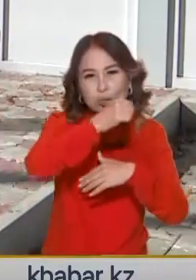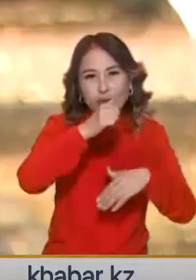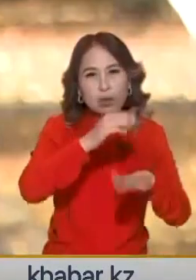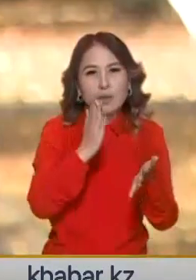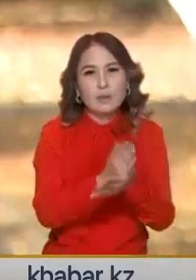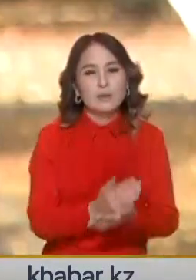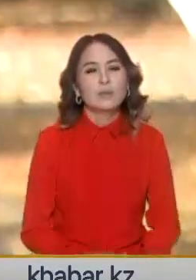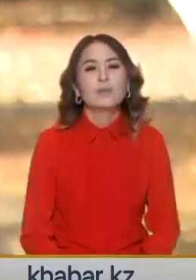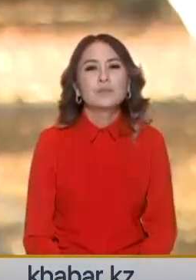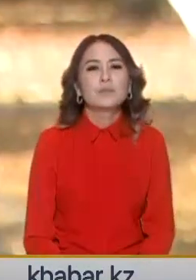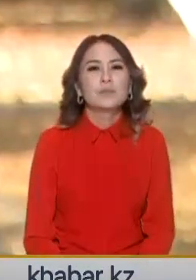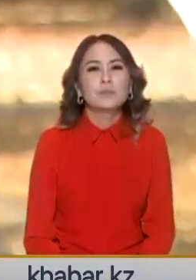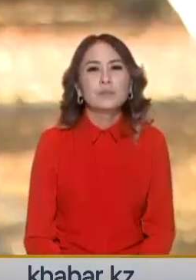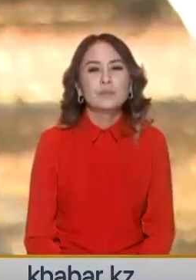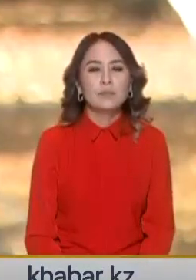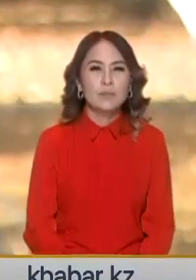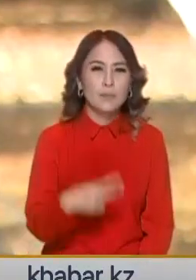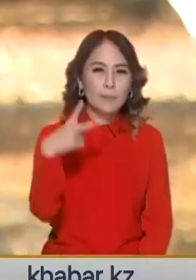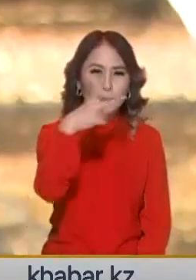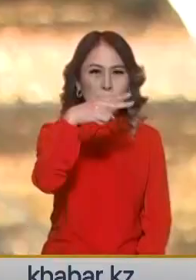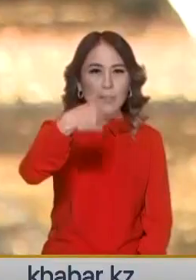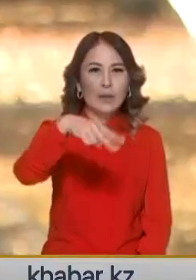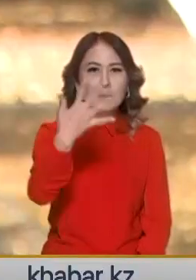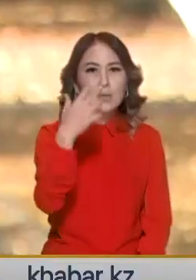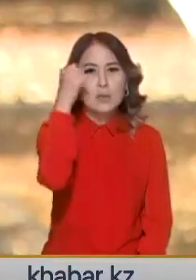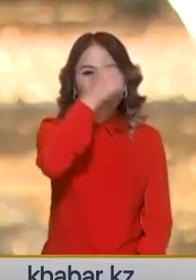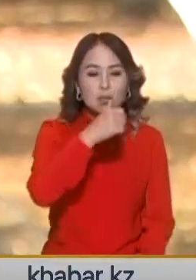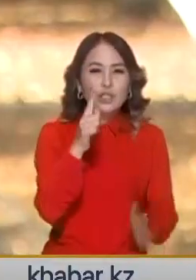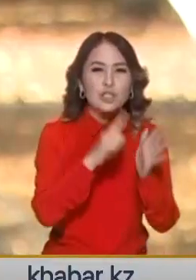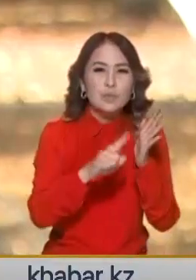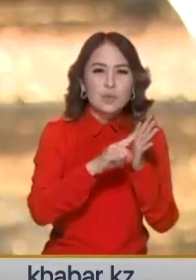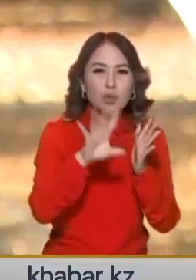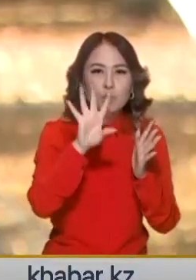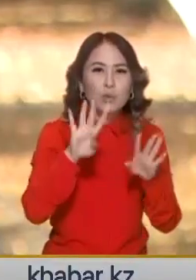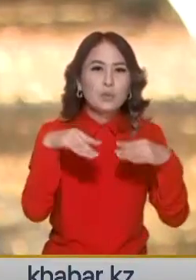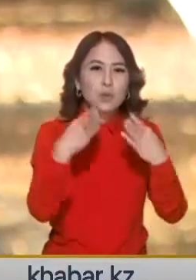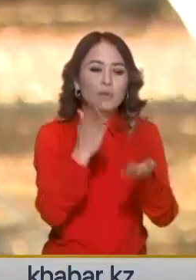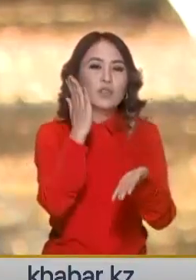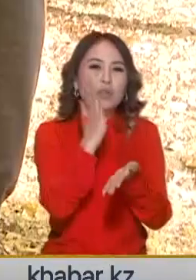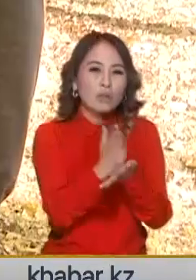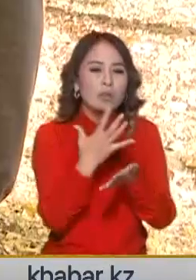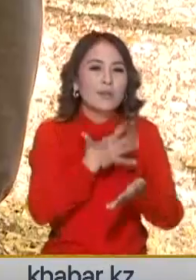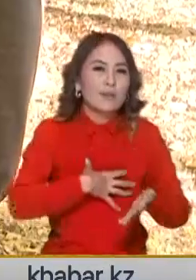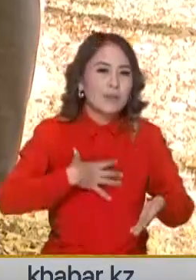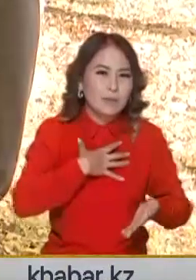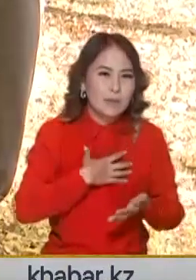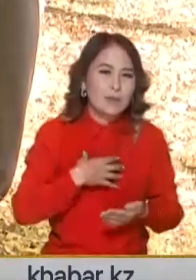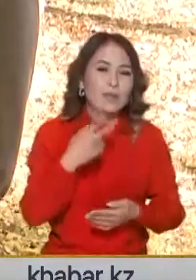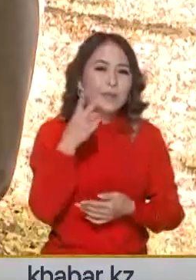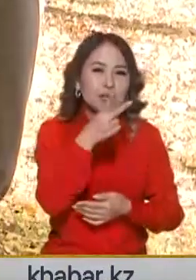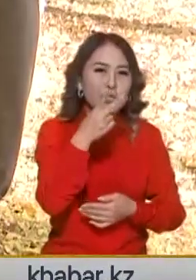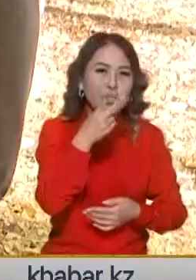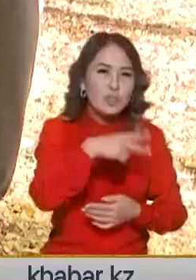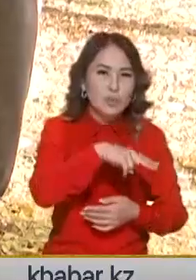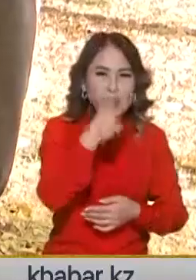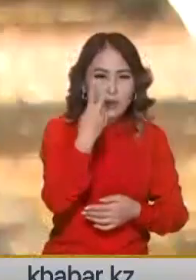отыр. 2025 жыл 74 жобаға ұсыныс беріп жатырмыз. Негізі